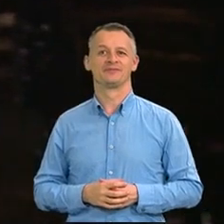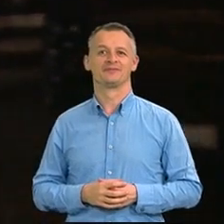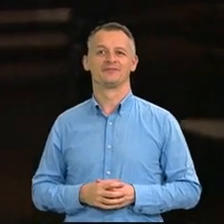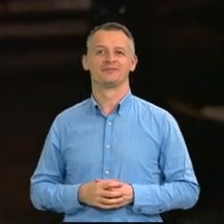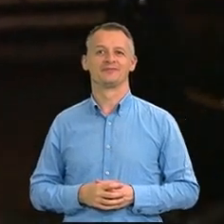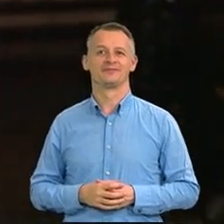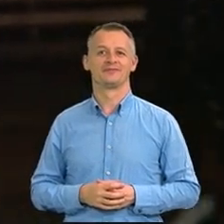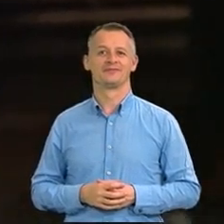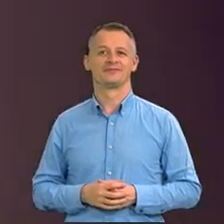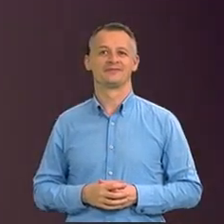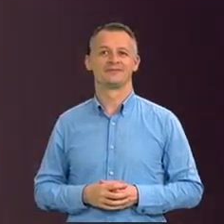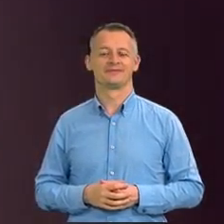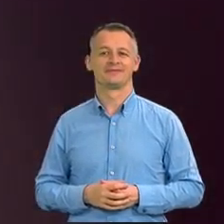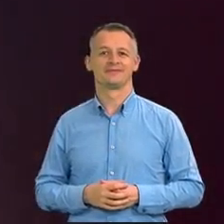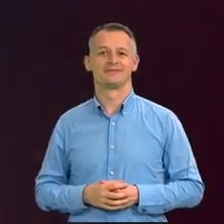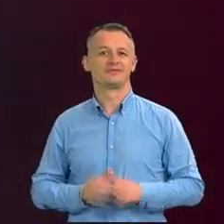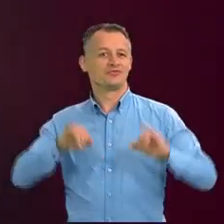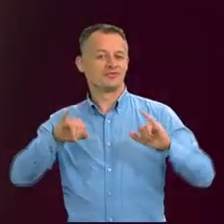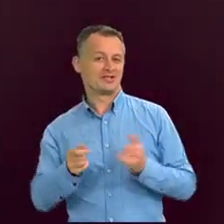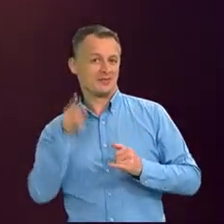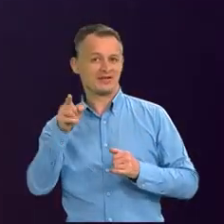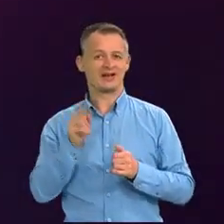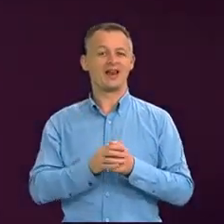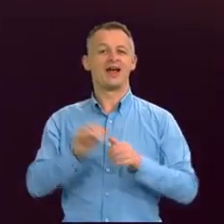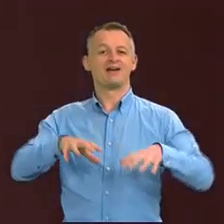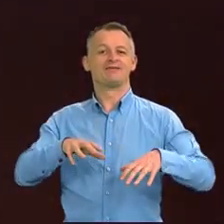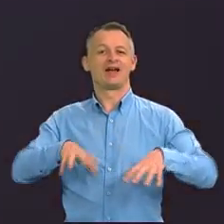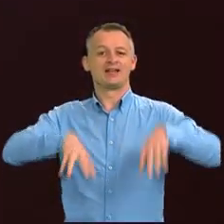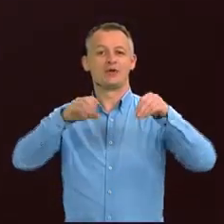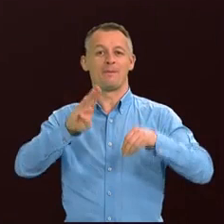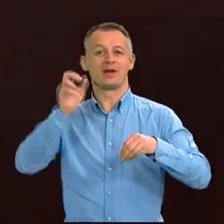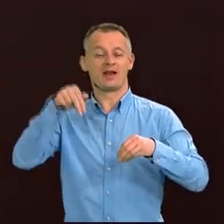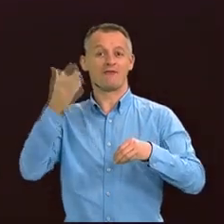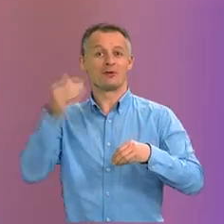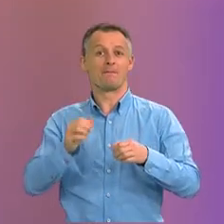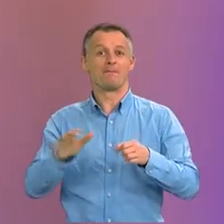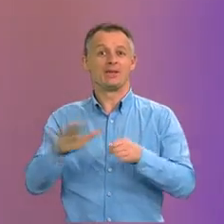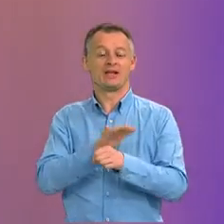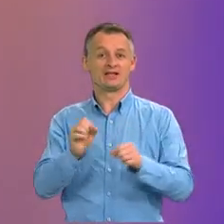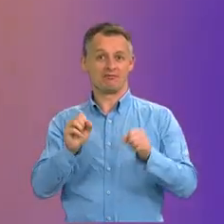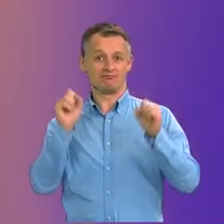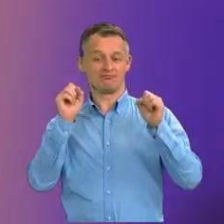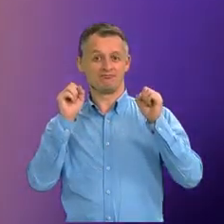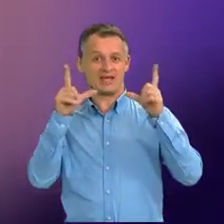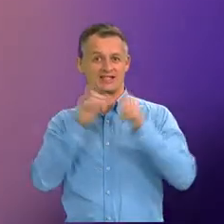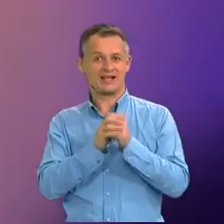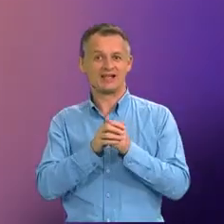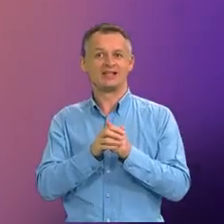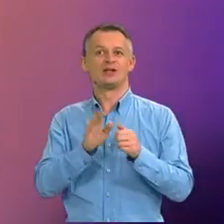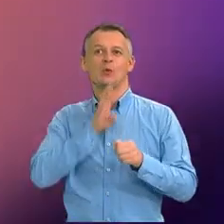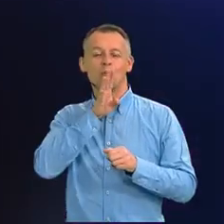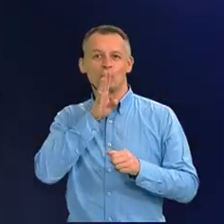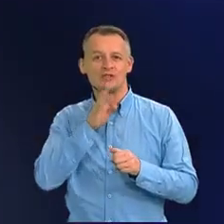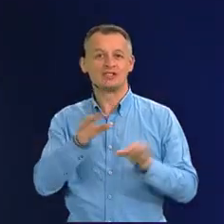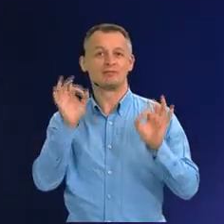developed. Atmosfera de la petrecerea de la Castelul Bran a fost una plină de mister. Muzica aleasă a fost specifică serii de Halloween.